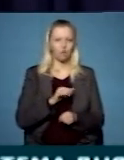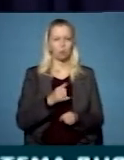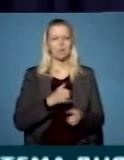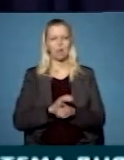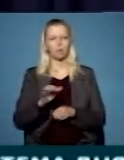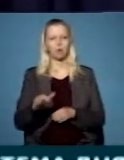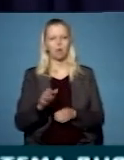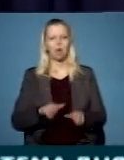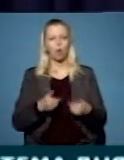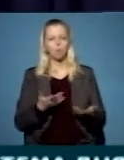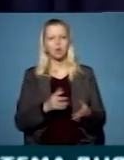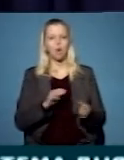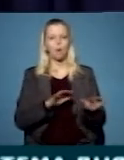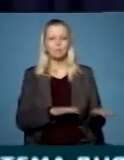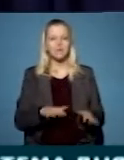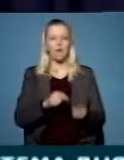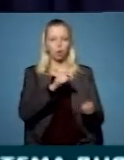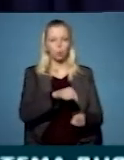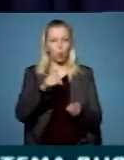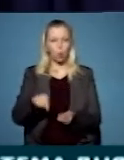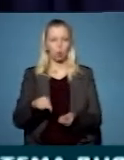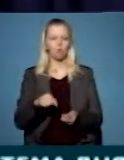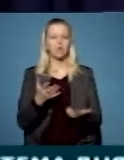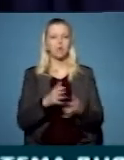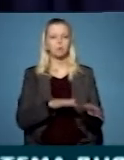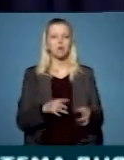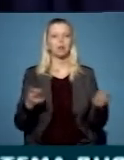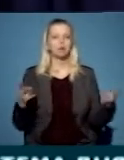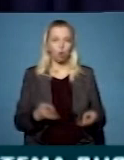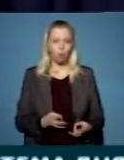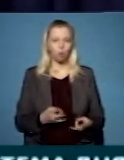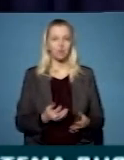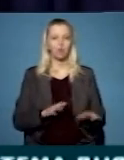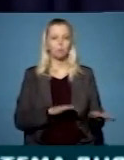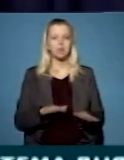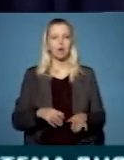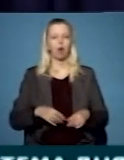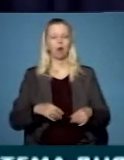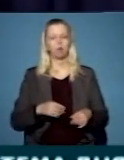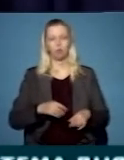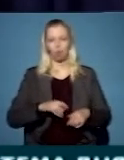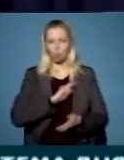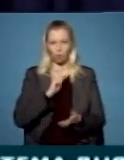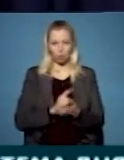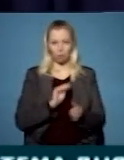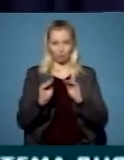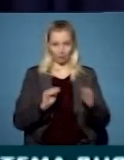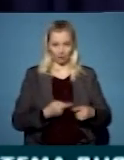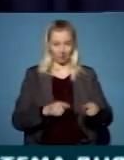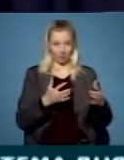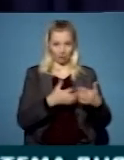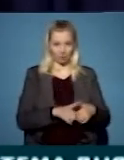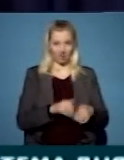направляли аргументацію, в яких місцях доречніше, в яких місцях необхідно, в яких місцях обов'язковому порядку потрібно встановлювати ті прилади, які будуть